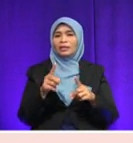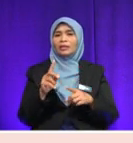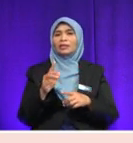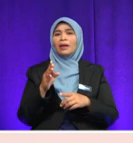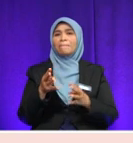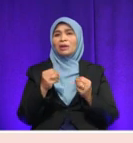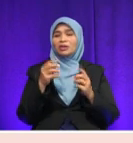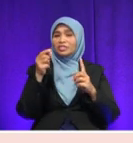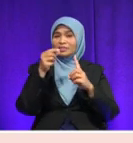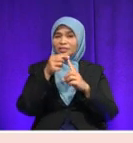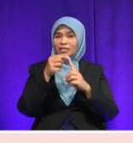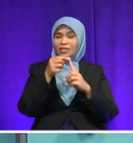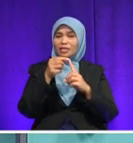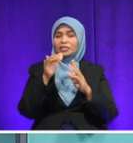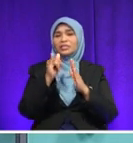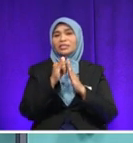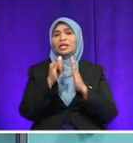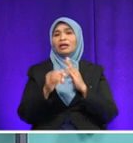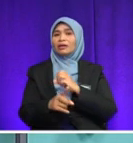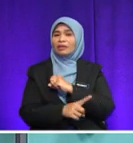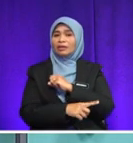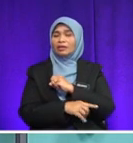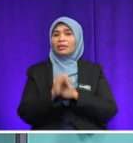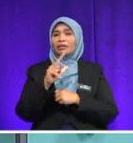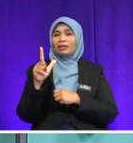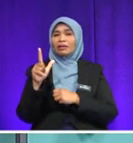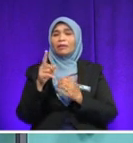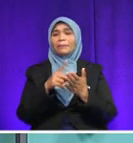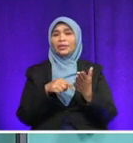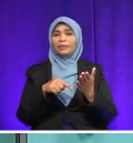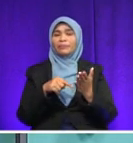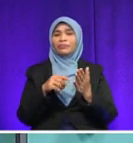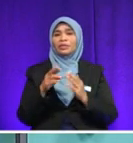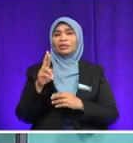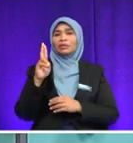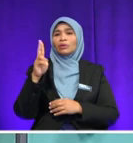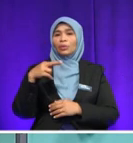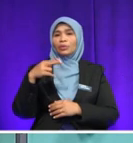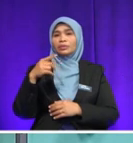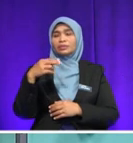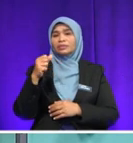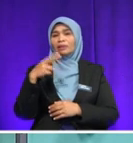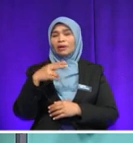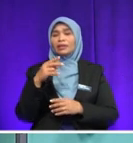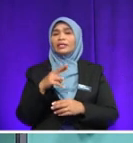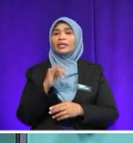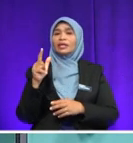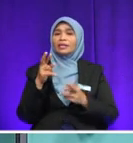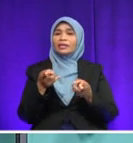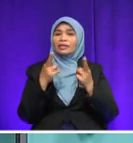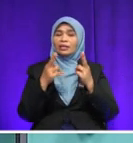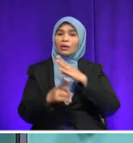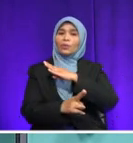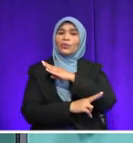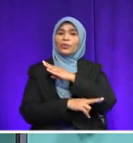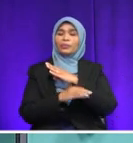istilah syara atau lebih dikehendaki oleh agama kita rusuh ialah keringanan hukum yang